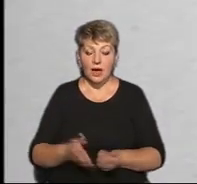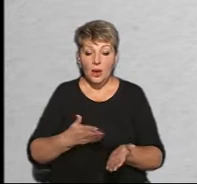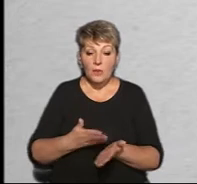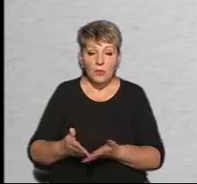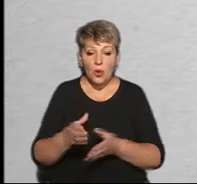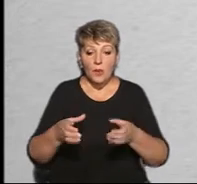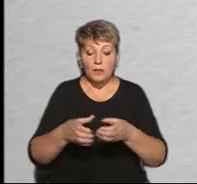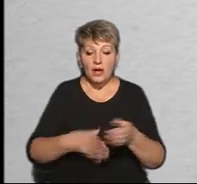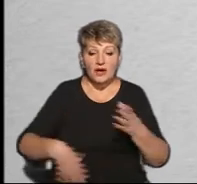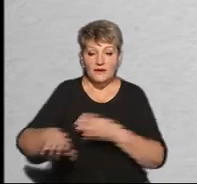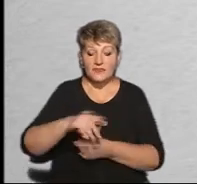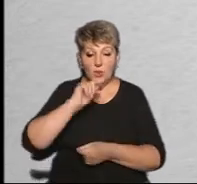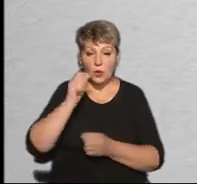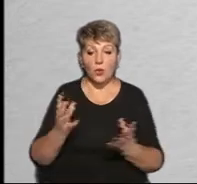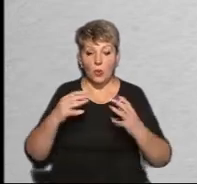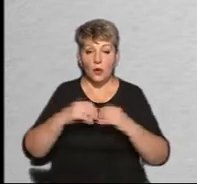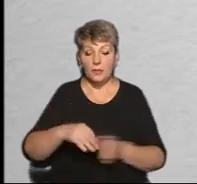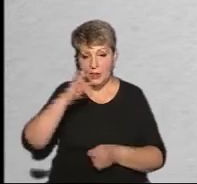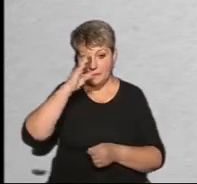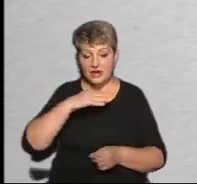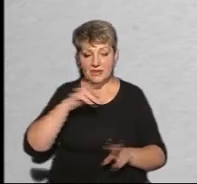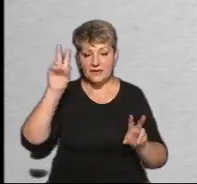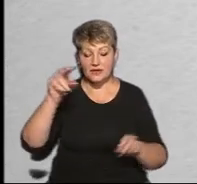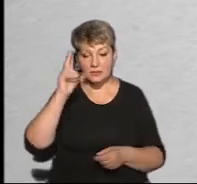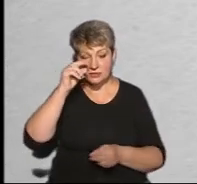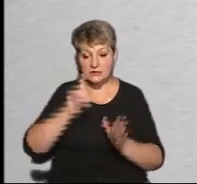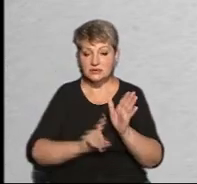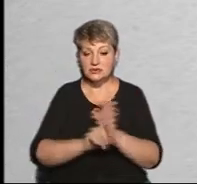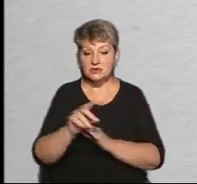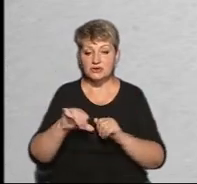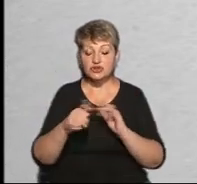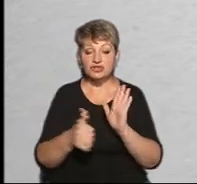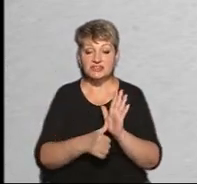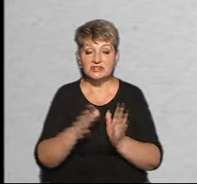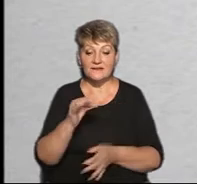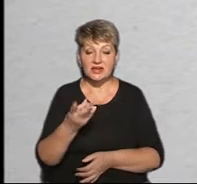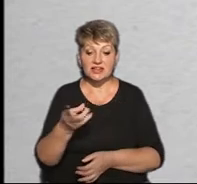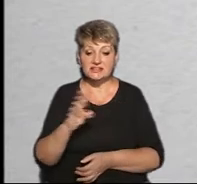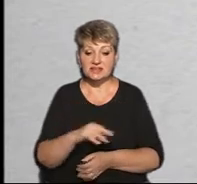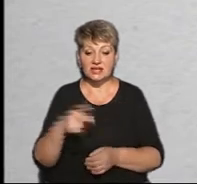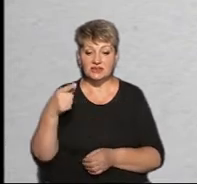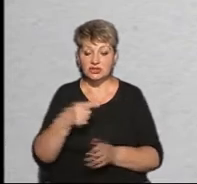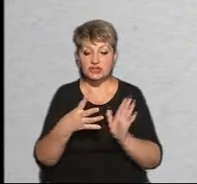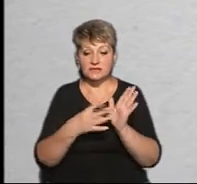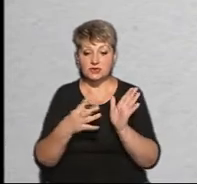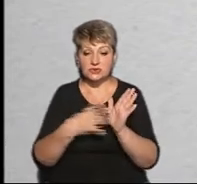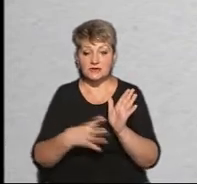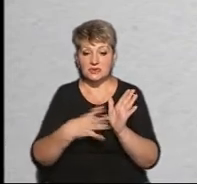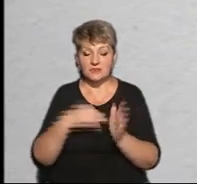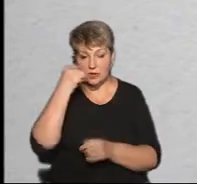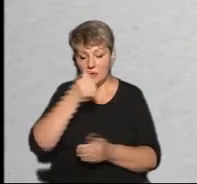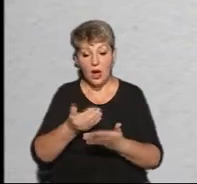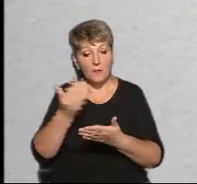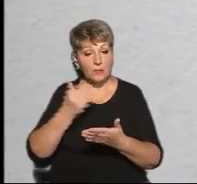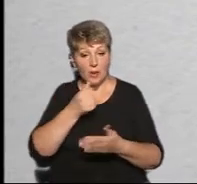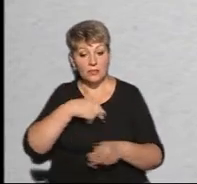Політична партія «Всеукраїнське об'єднання «Батьківщина». Дата заснування – 16 вересня 1999 року.